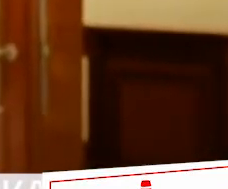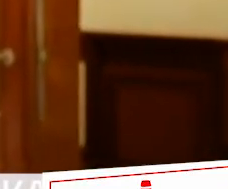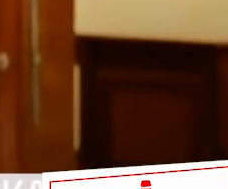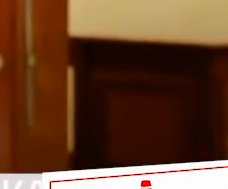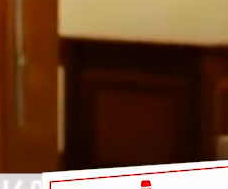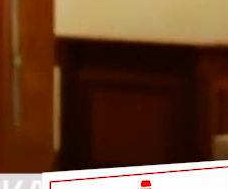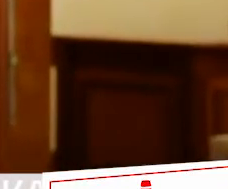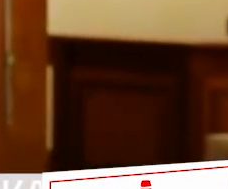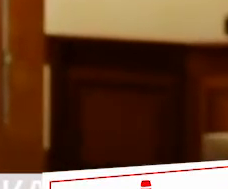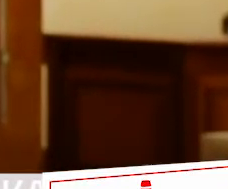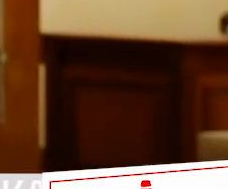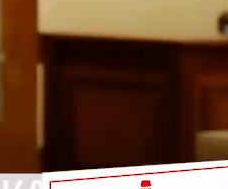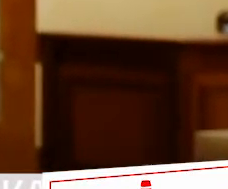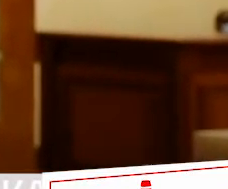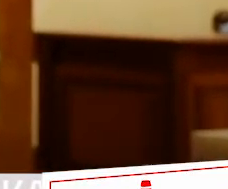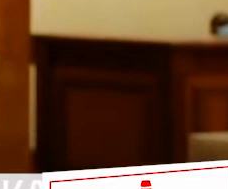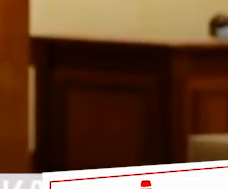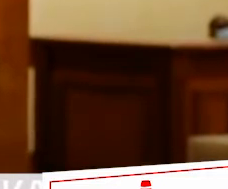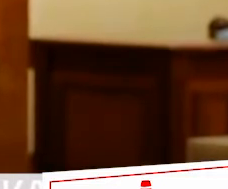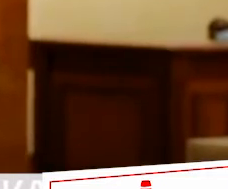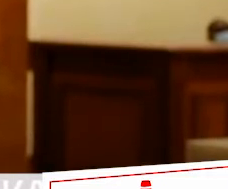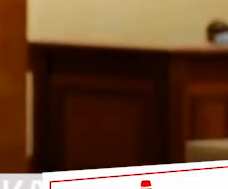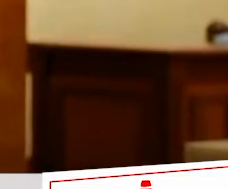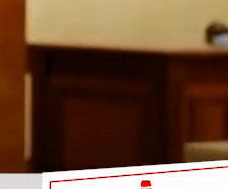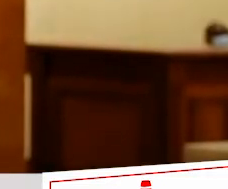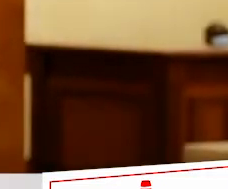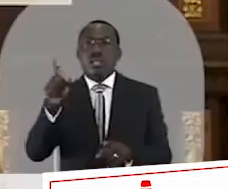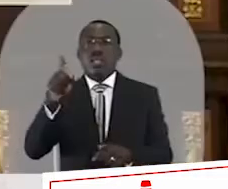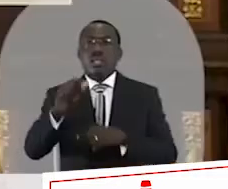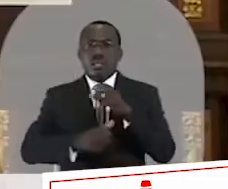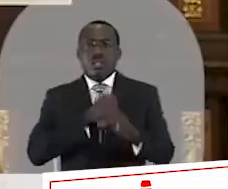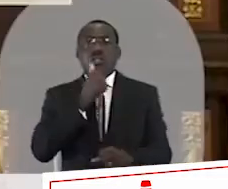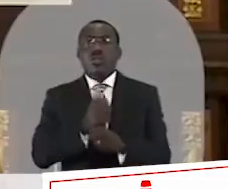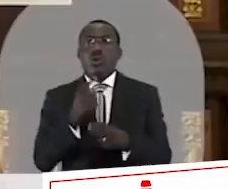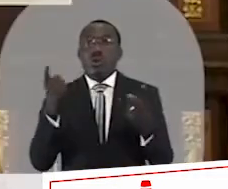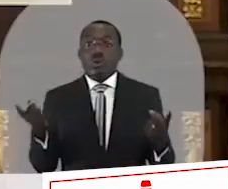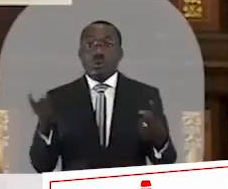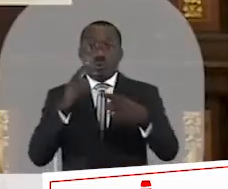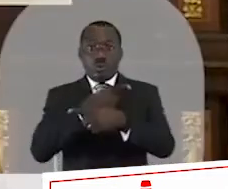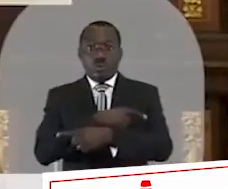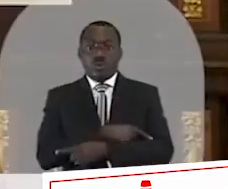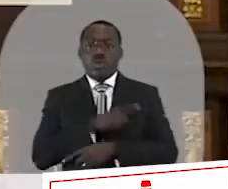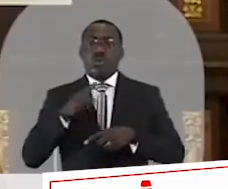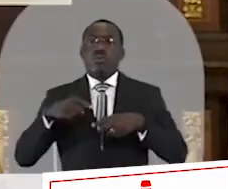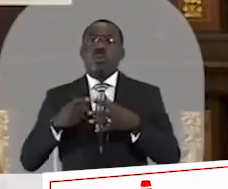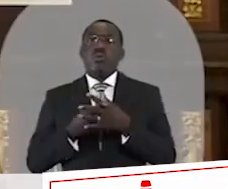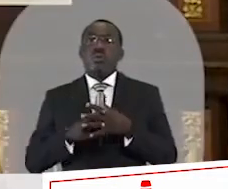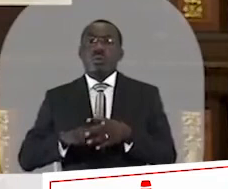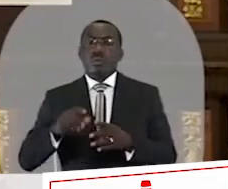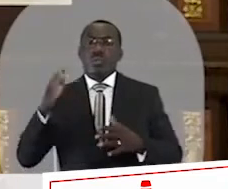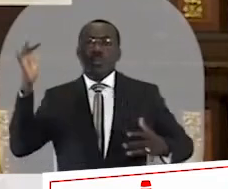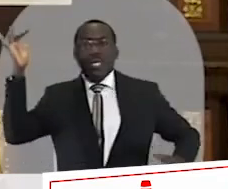que jamais conseillé à ses compatriotes par ali bongo ondimba le président gabonais qui sait le 22 mars